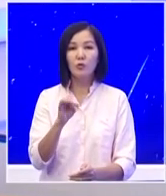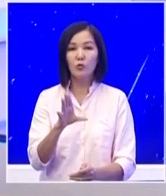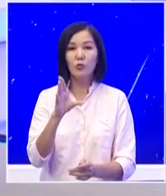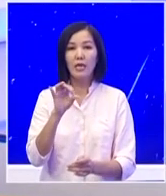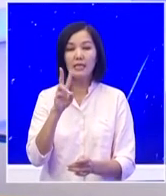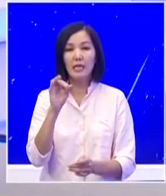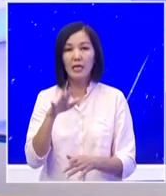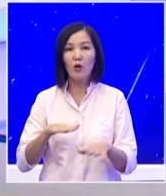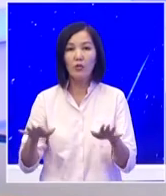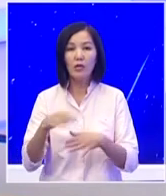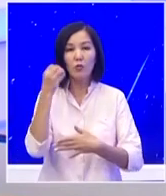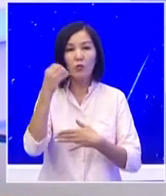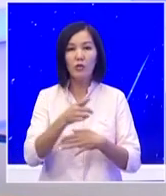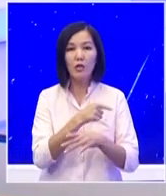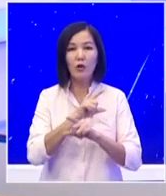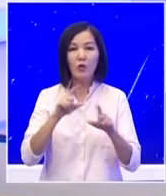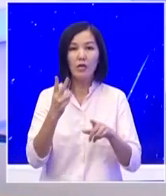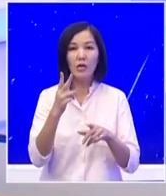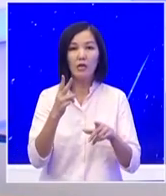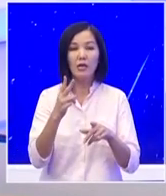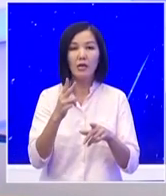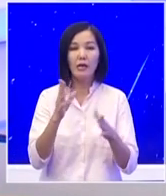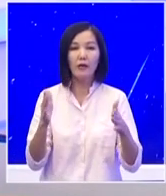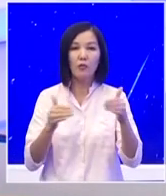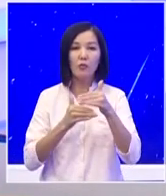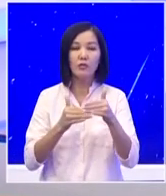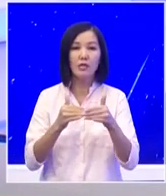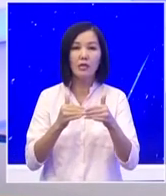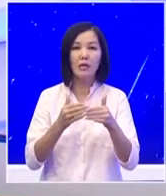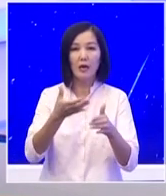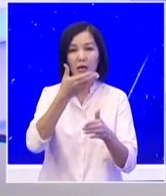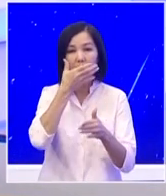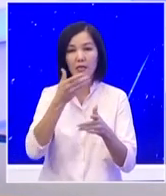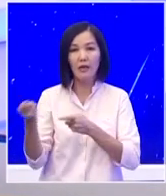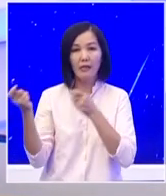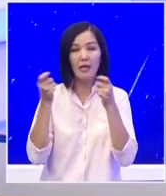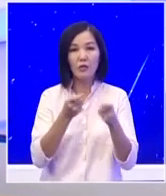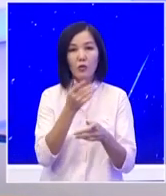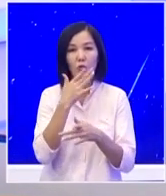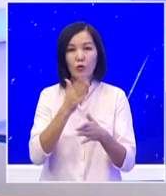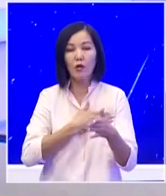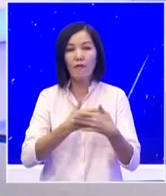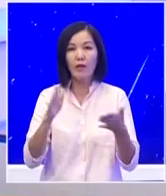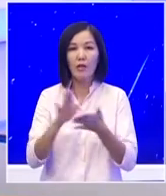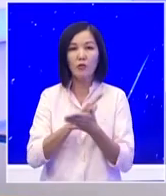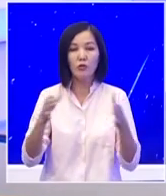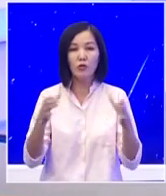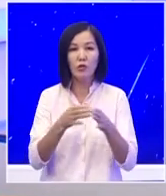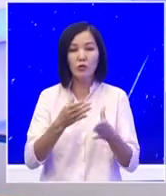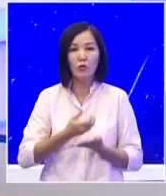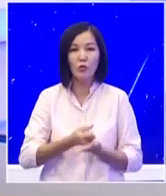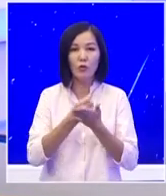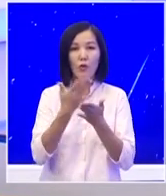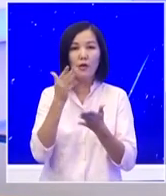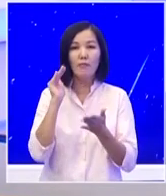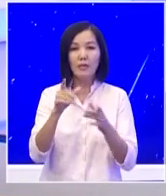Көксу мен Ескелді ауданының орталық ауруханасына 2 оттегі концентратор жеткізілді. Сонымен қатар ұлттық волонтерлік желісінің қолдауымен 5000